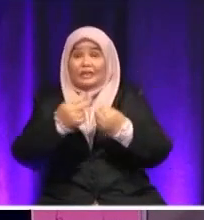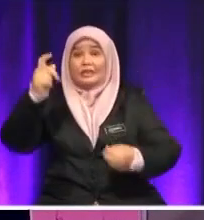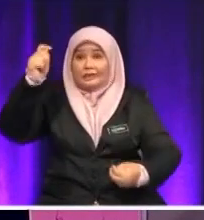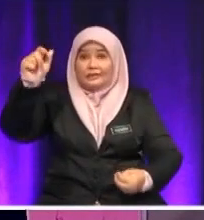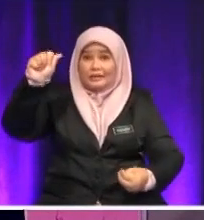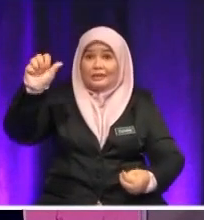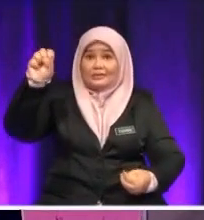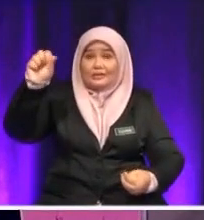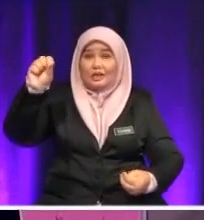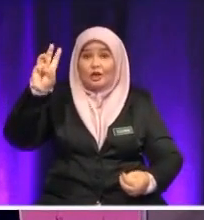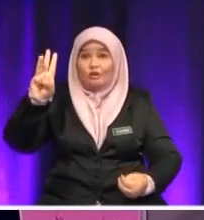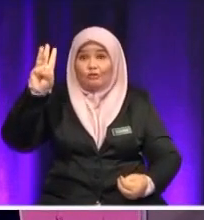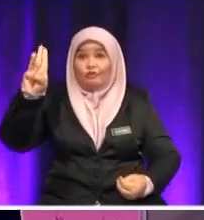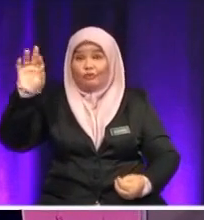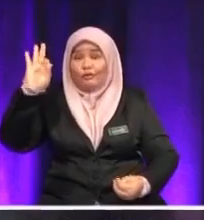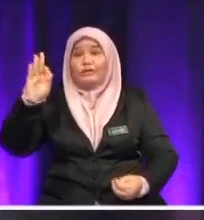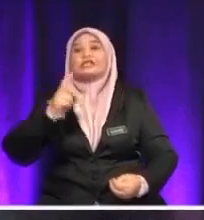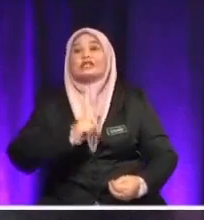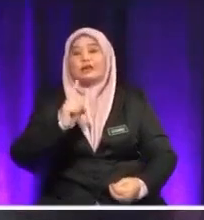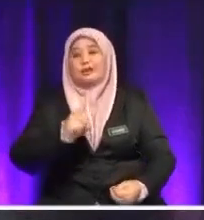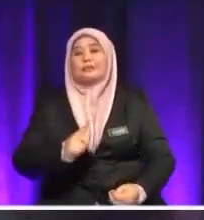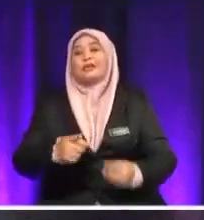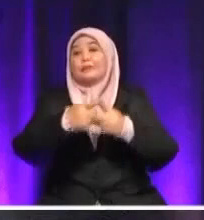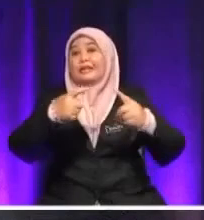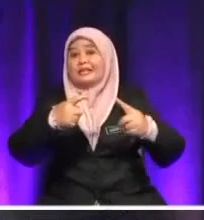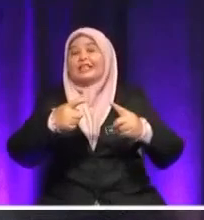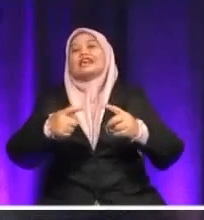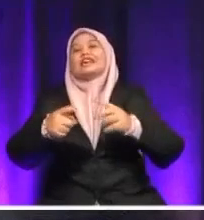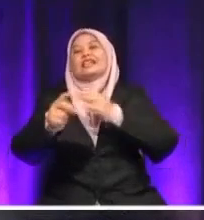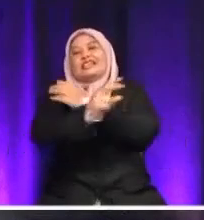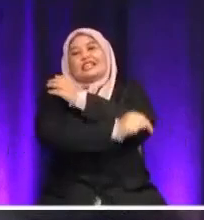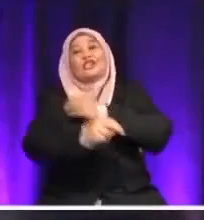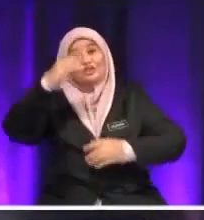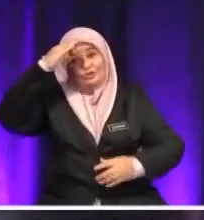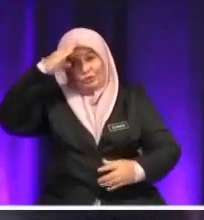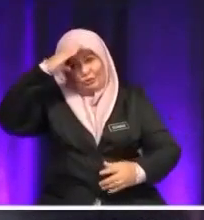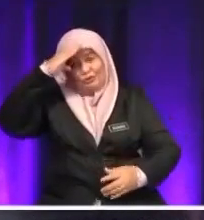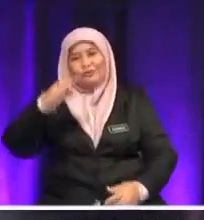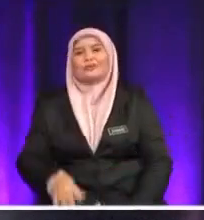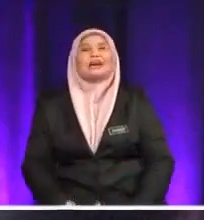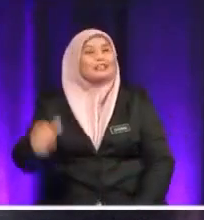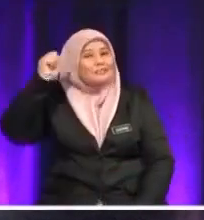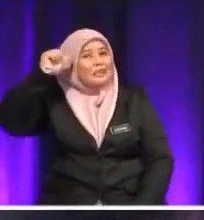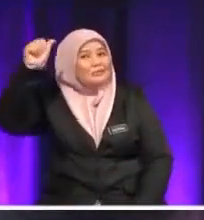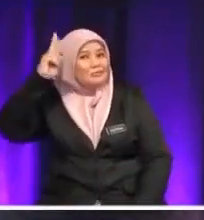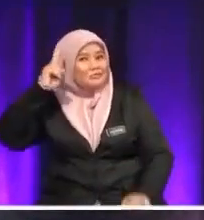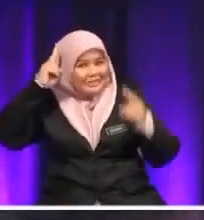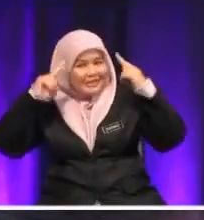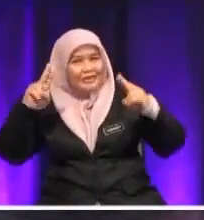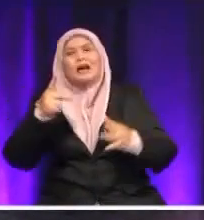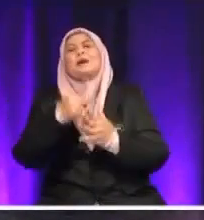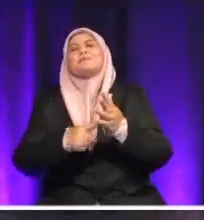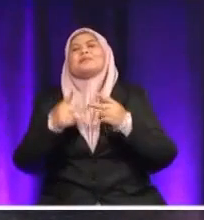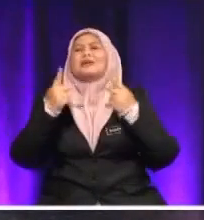Sekolah Menengah Kebangsaan Suria Perdana Batu Pahat Johor. Assalamualaikum ustaz. Waalaikumsalam warahmatullahi. Apa